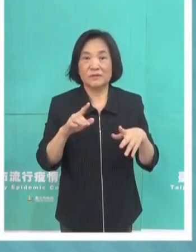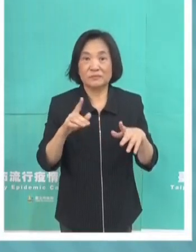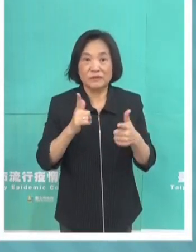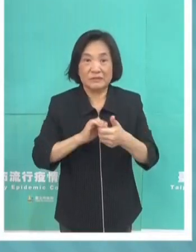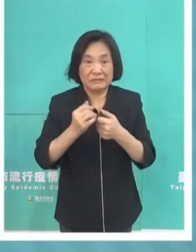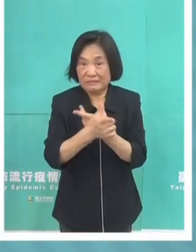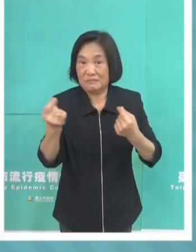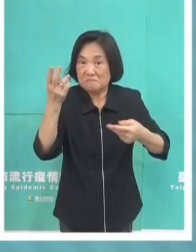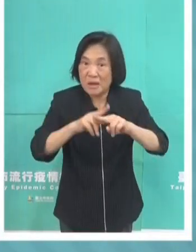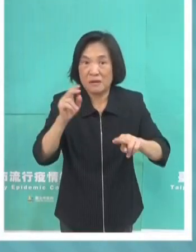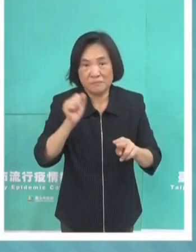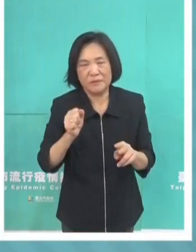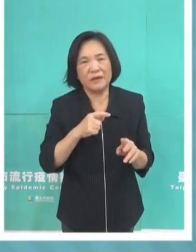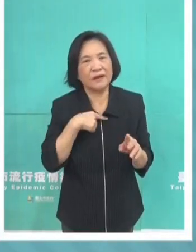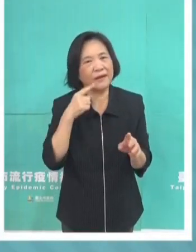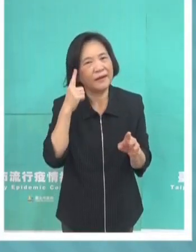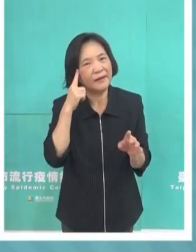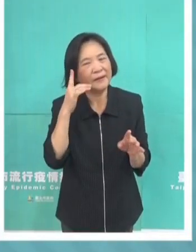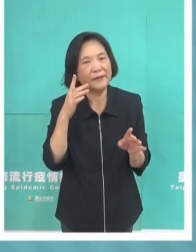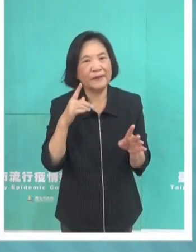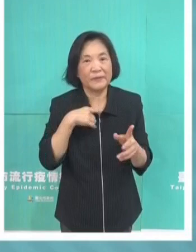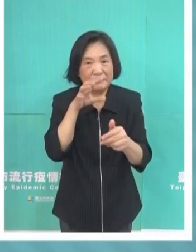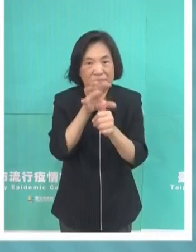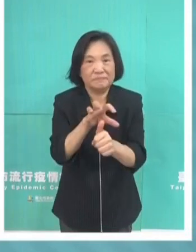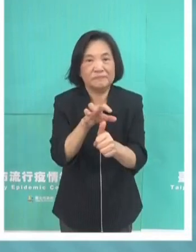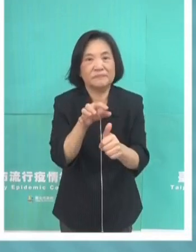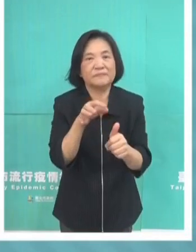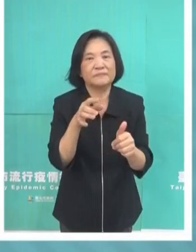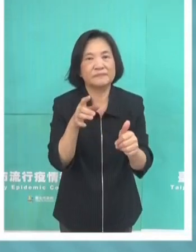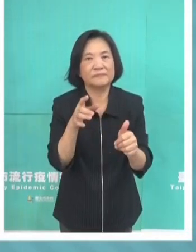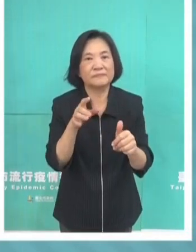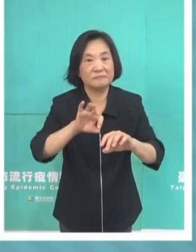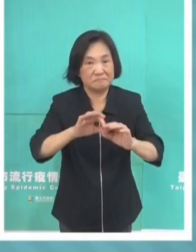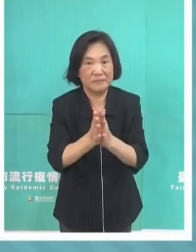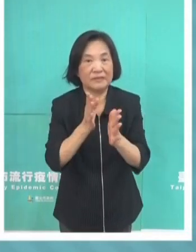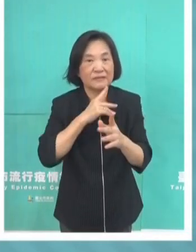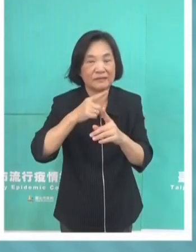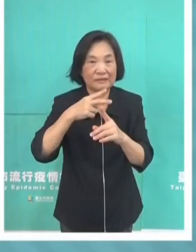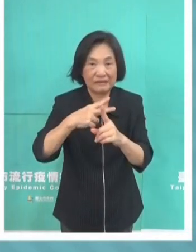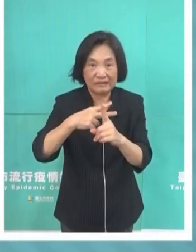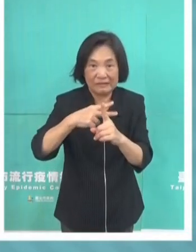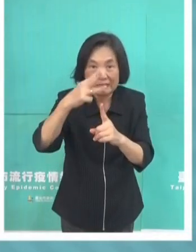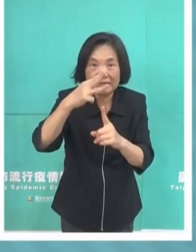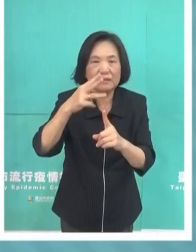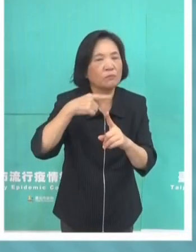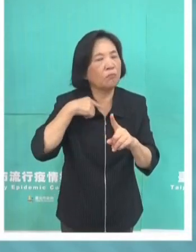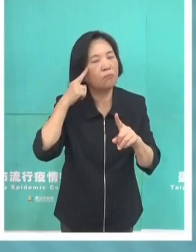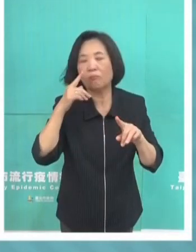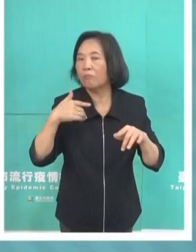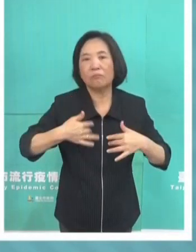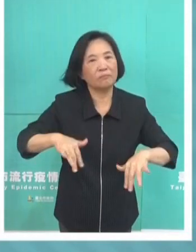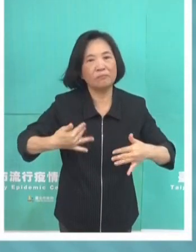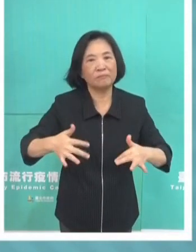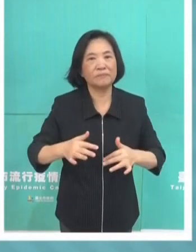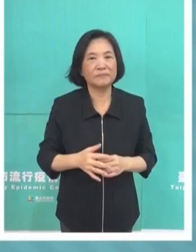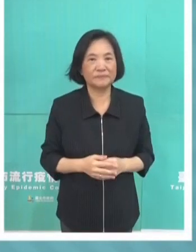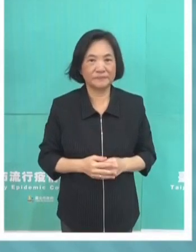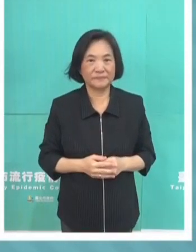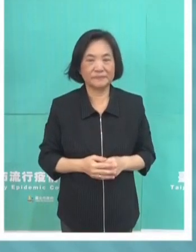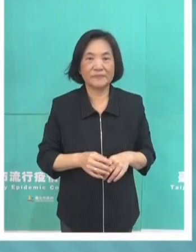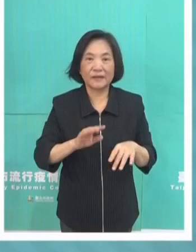段期间哦，我们没有要立刻升高等级的哈，但